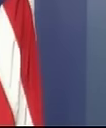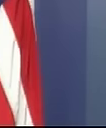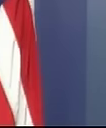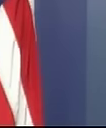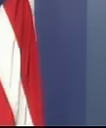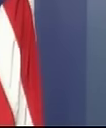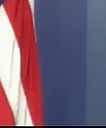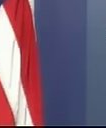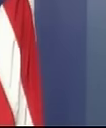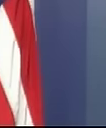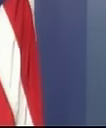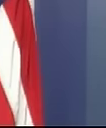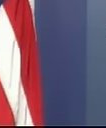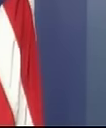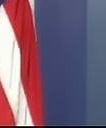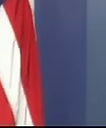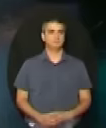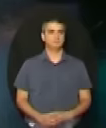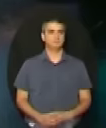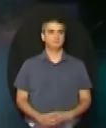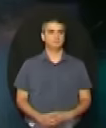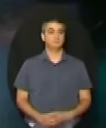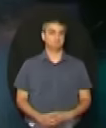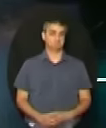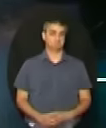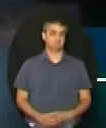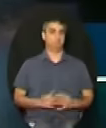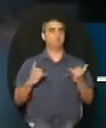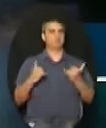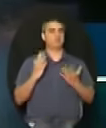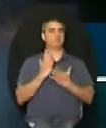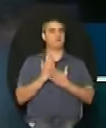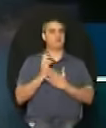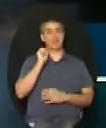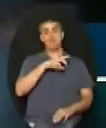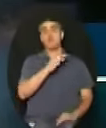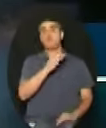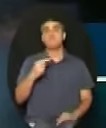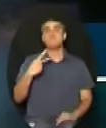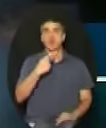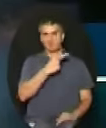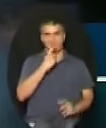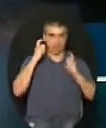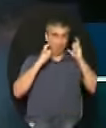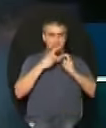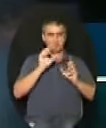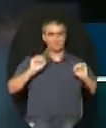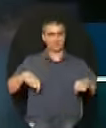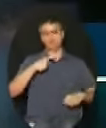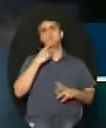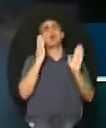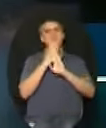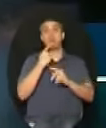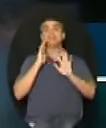in resolve to defend our people. אז עכשיו זה הגיע לפלורידה, והנשיא אובמה אומר טרור,